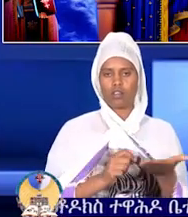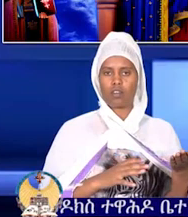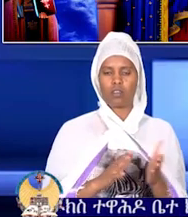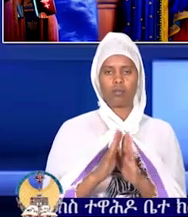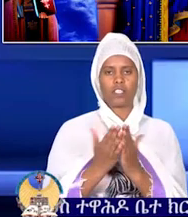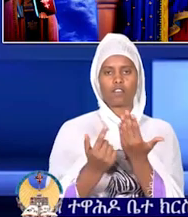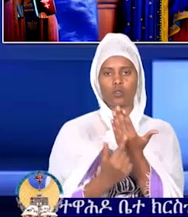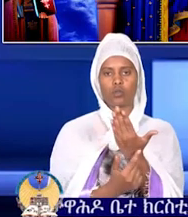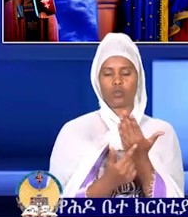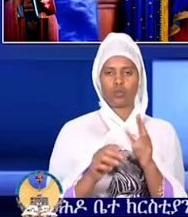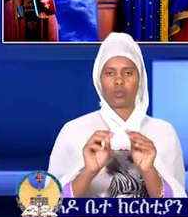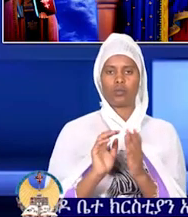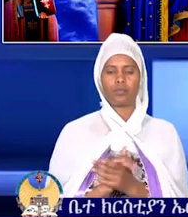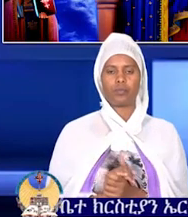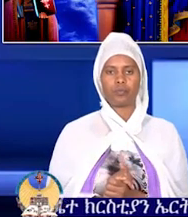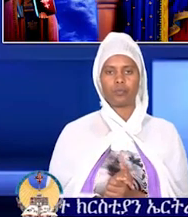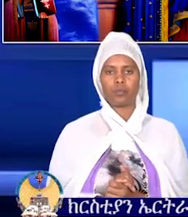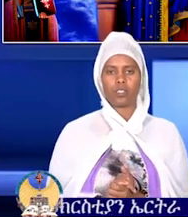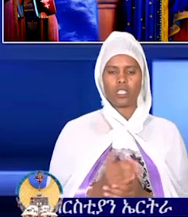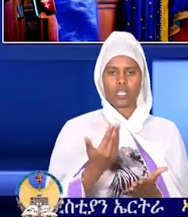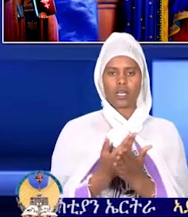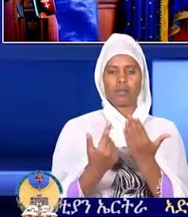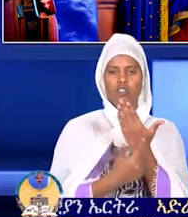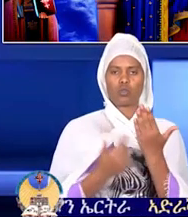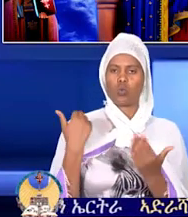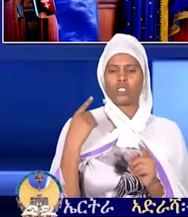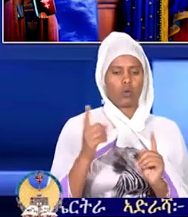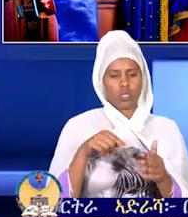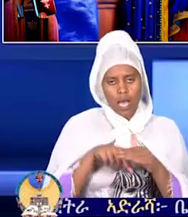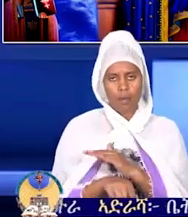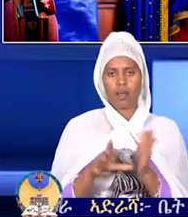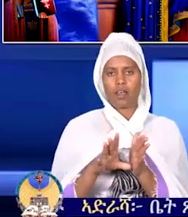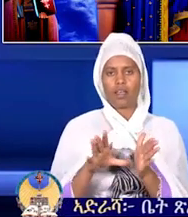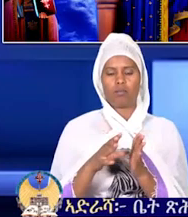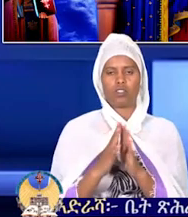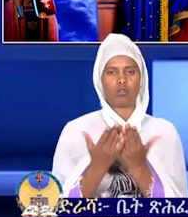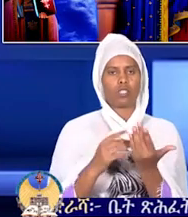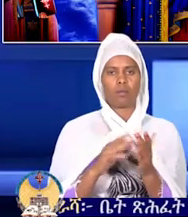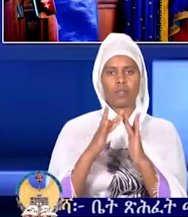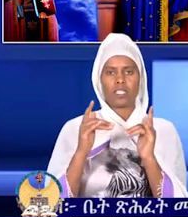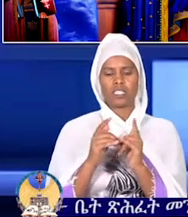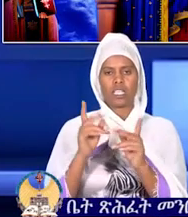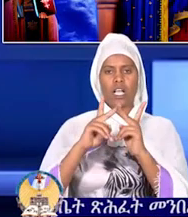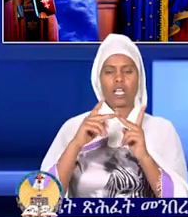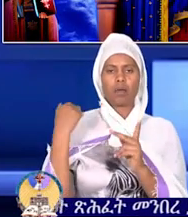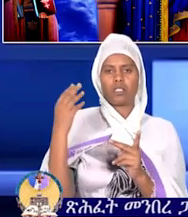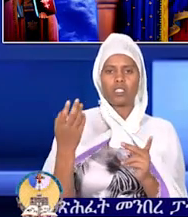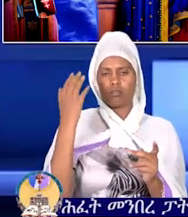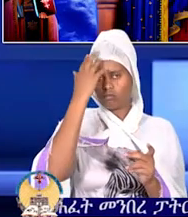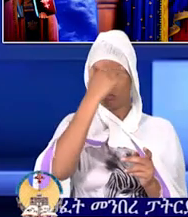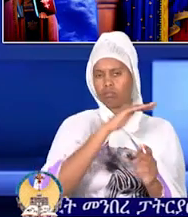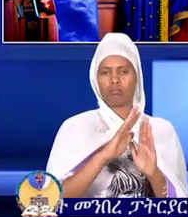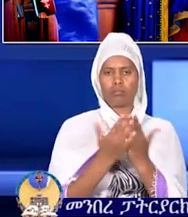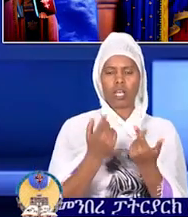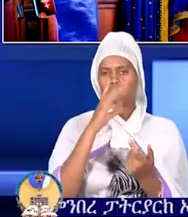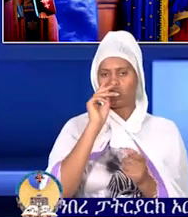ينقرن الله مسحاف قدوسي مسحاف قدوس وصع أي تزاربنا بيتا كريستيان كم زعينت مجد ديا